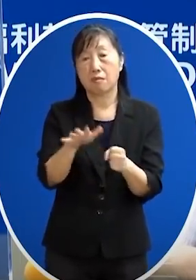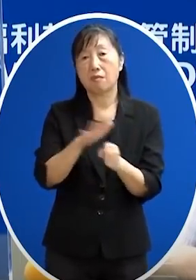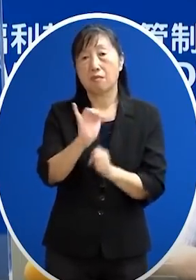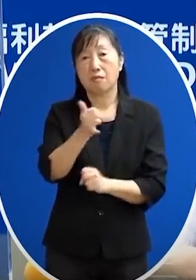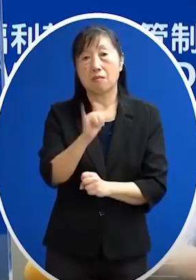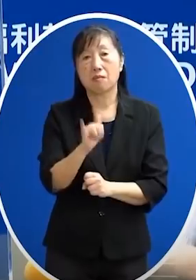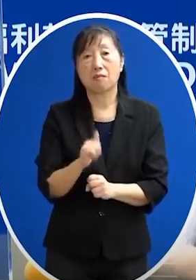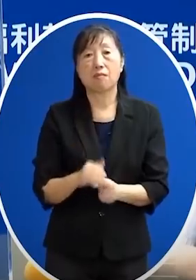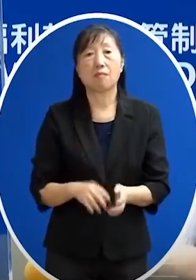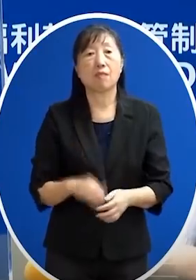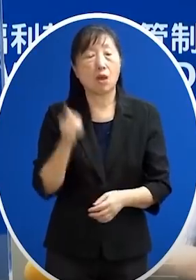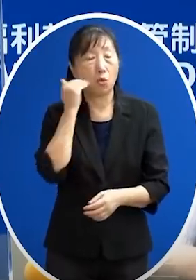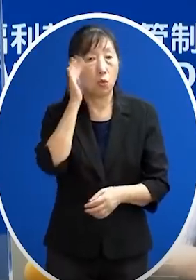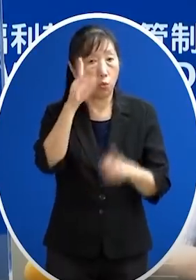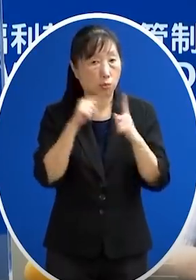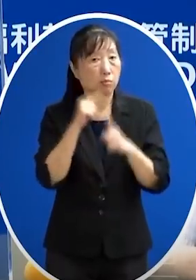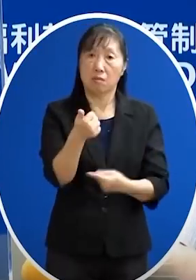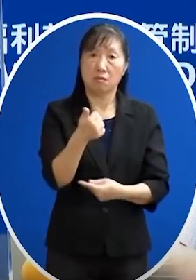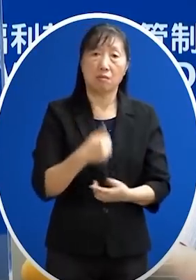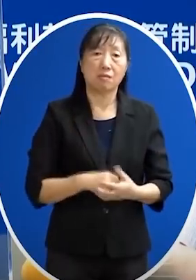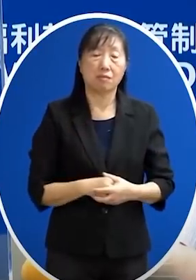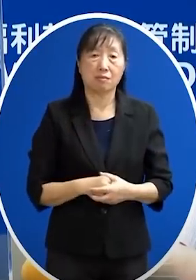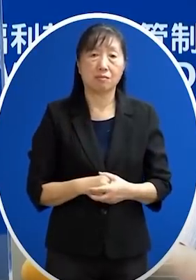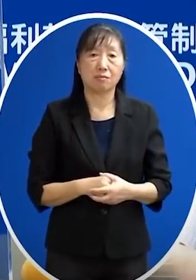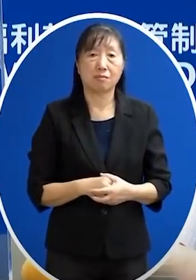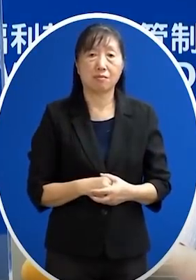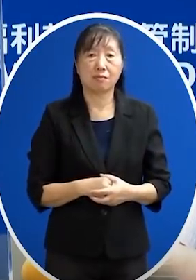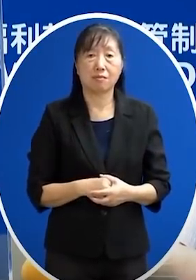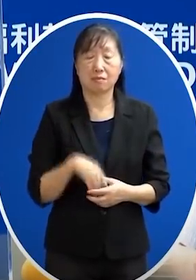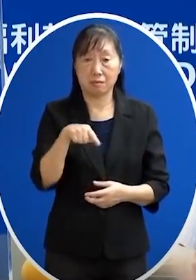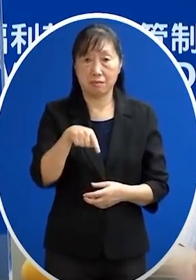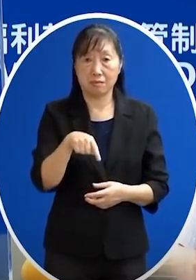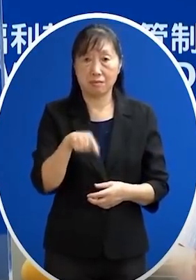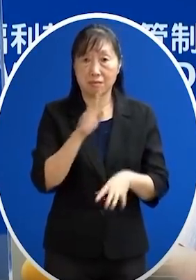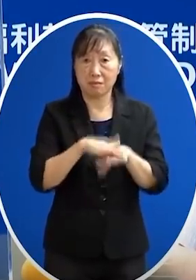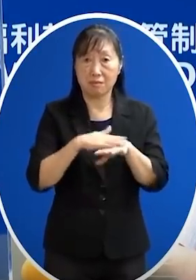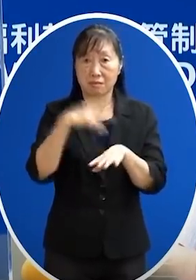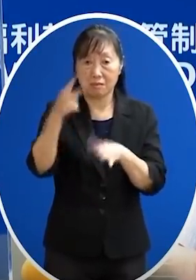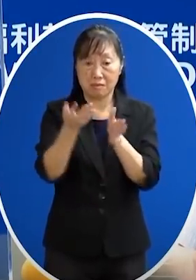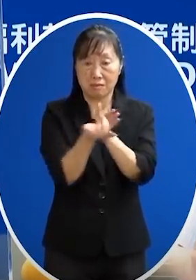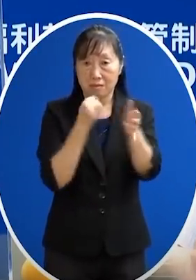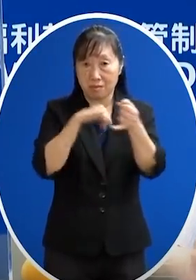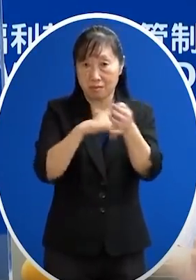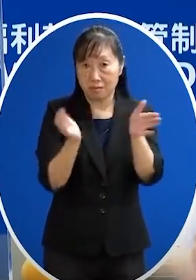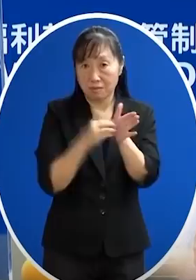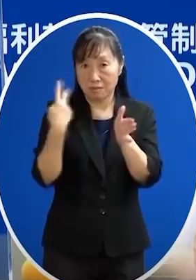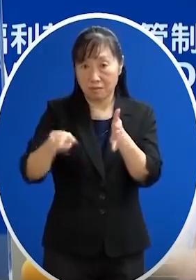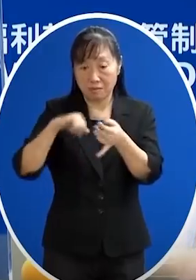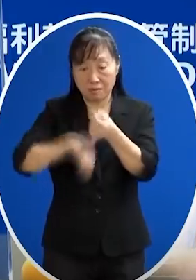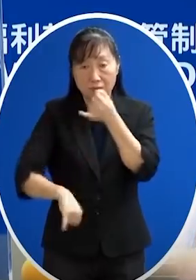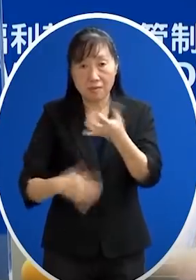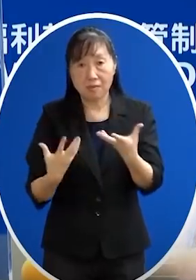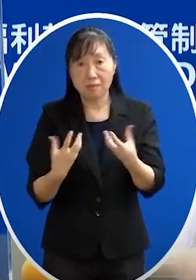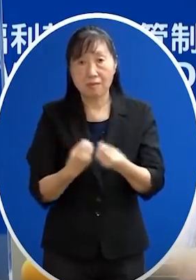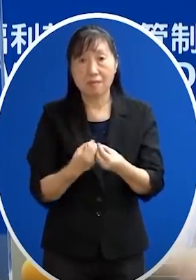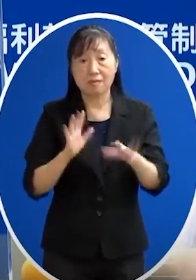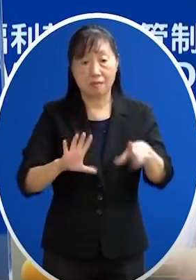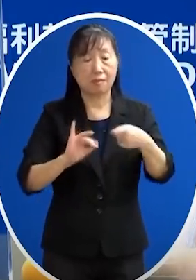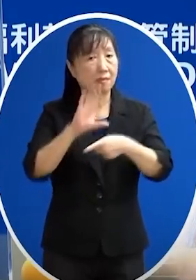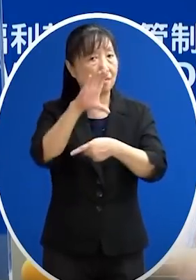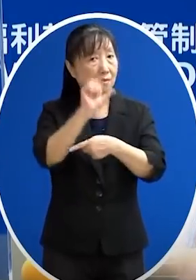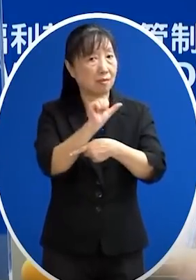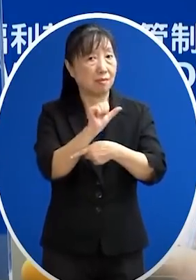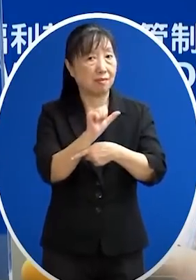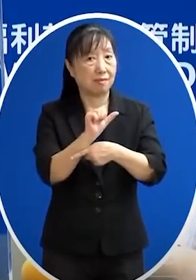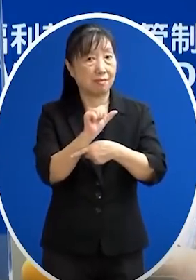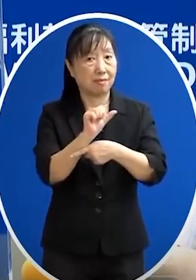疫苗，那有人想要打，那我们就再开。那至于在会不会爽约，大概上到目前大概都是95%，跟我